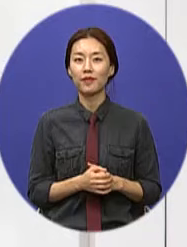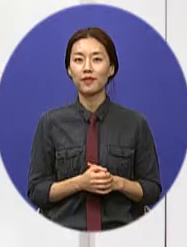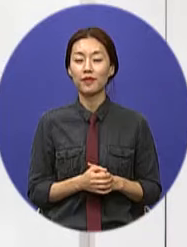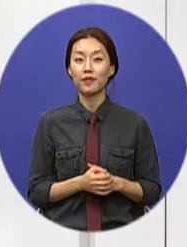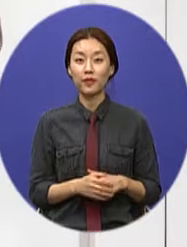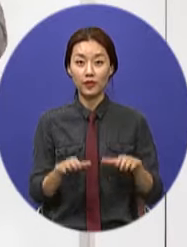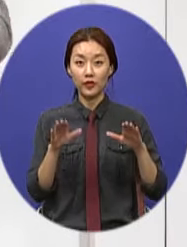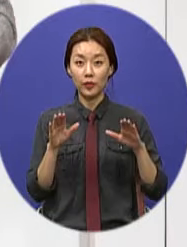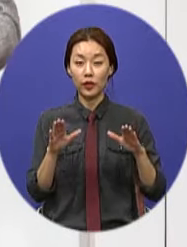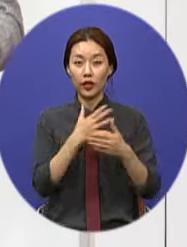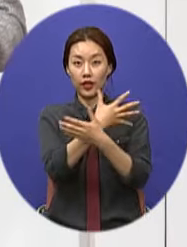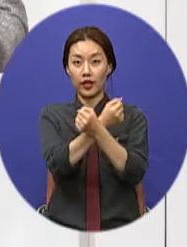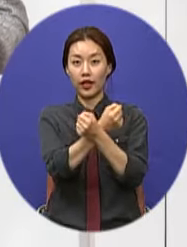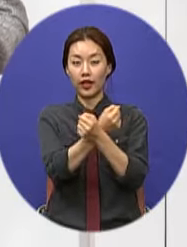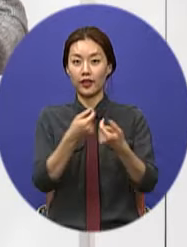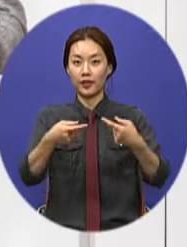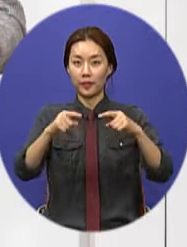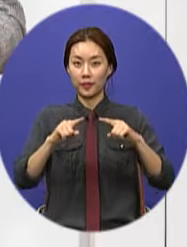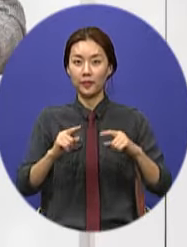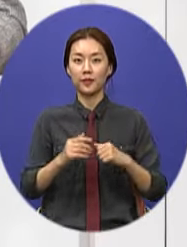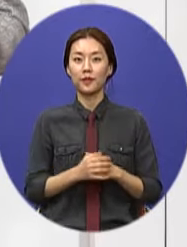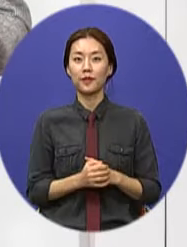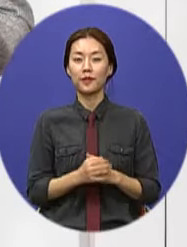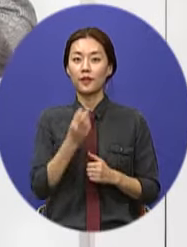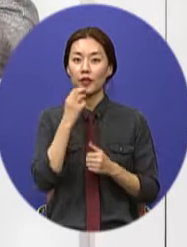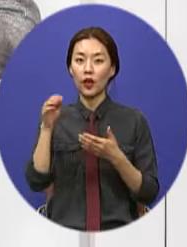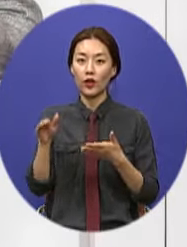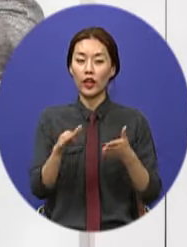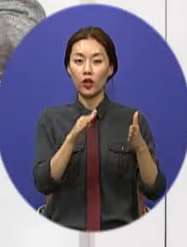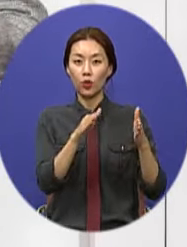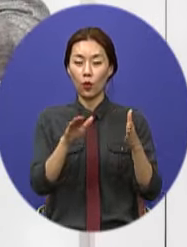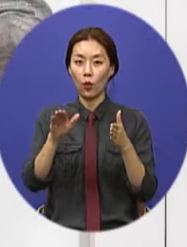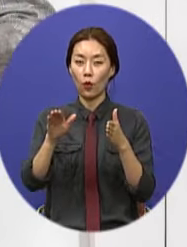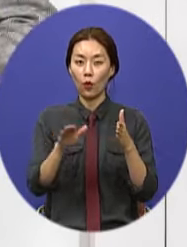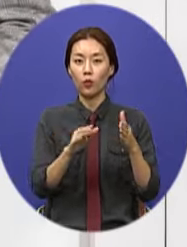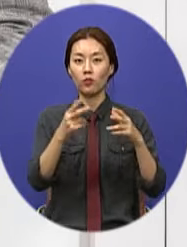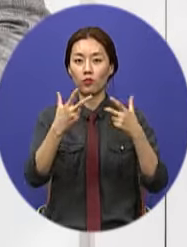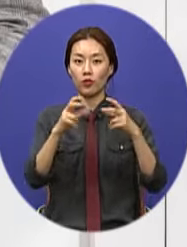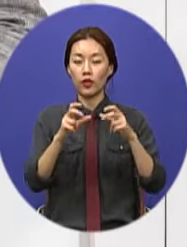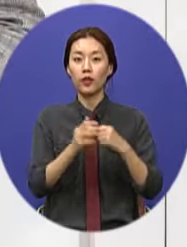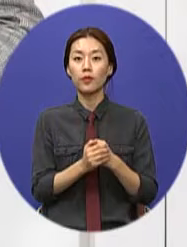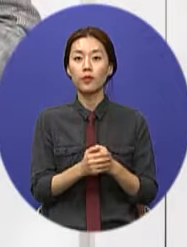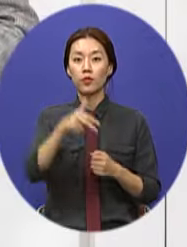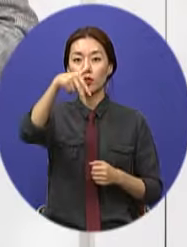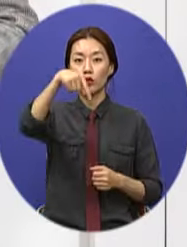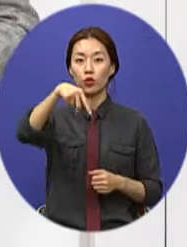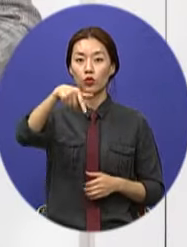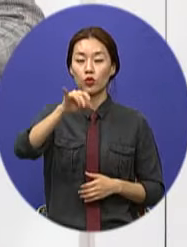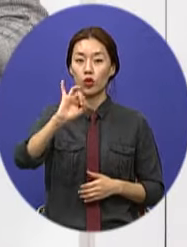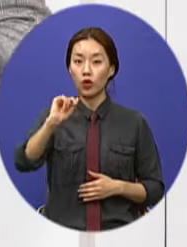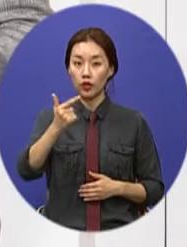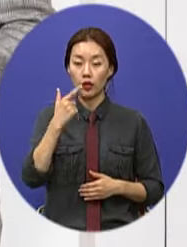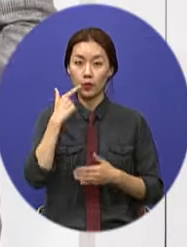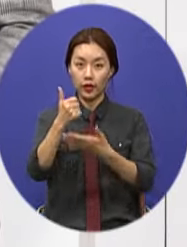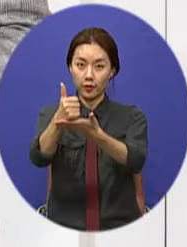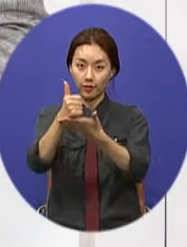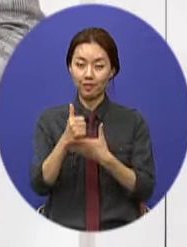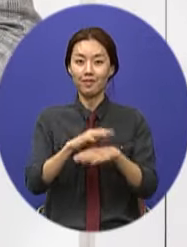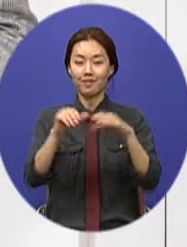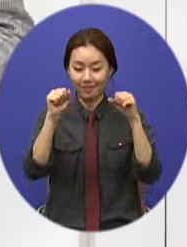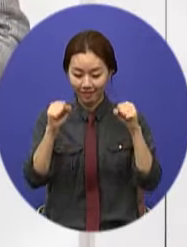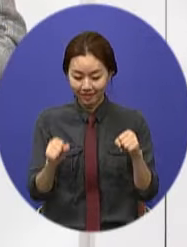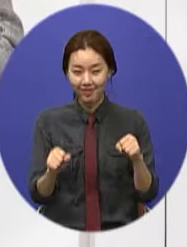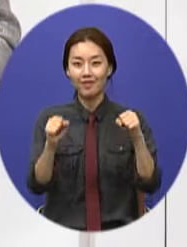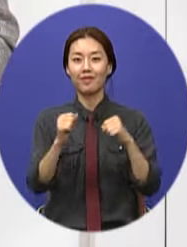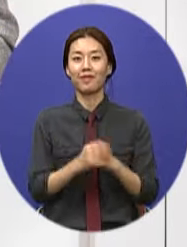자, 이번에는 예약 참여자분이시네요. 네. 경기도 성남시로 가겠습니다. 주정인 아버님을 모시도록 하겠습니다.